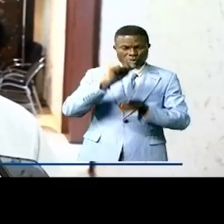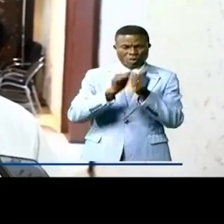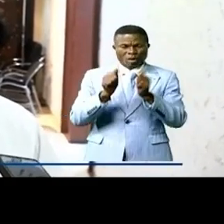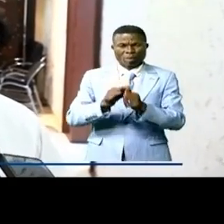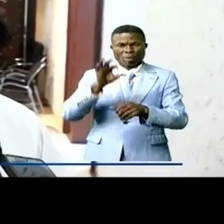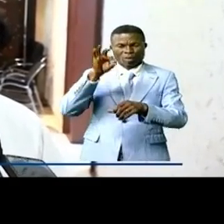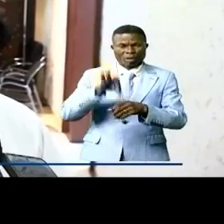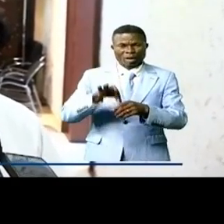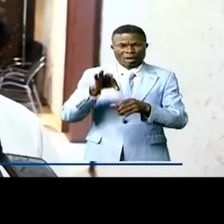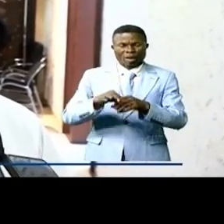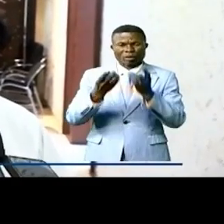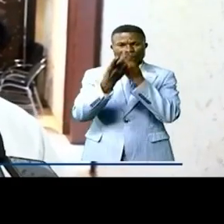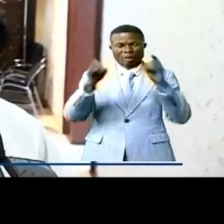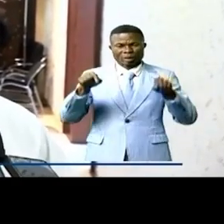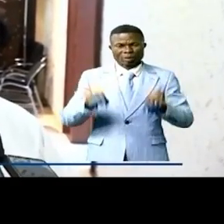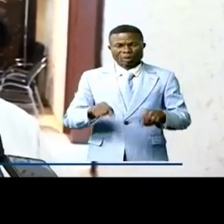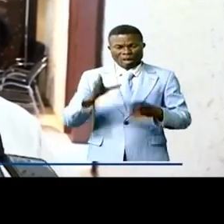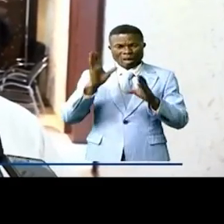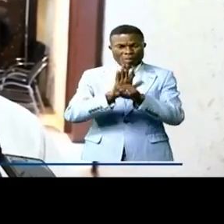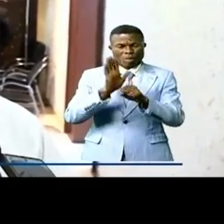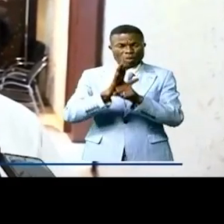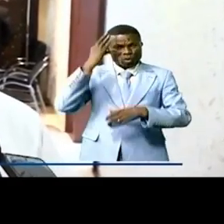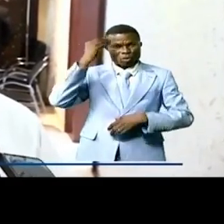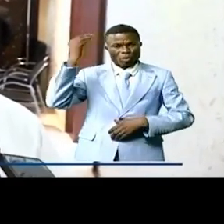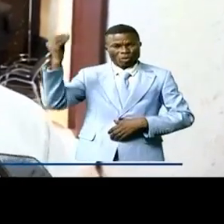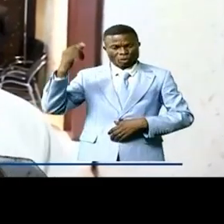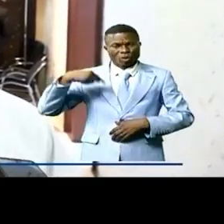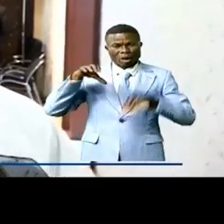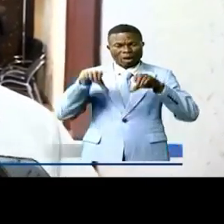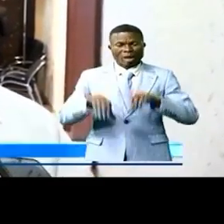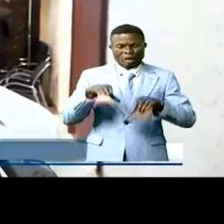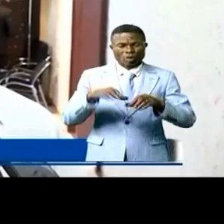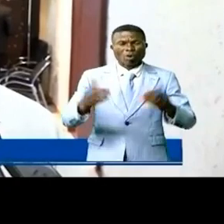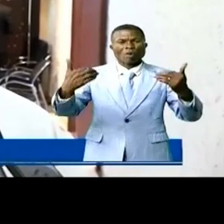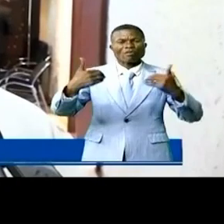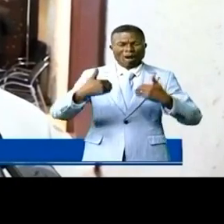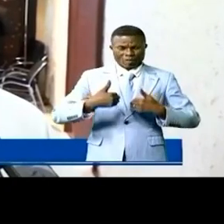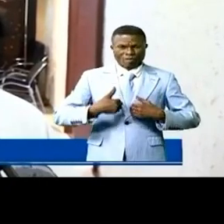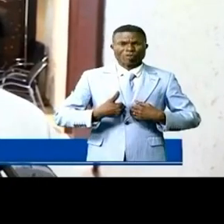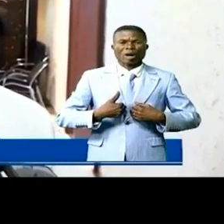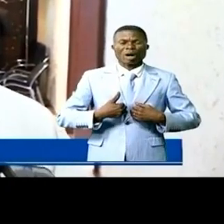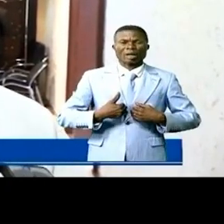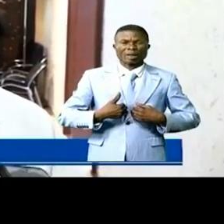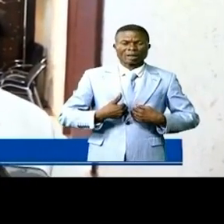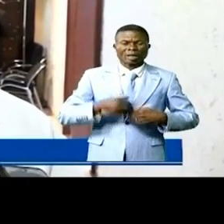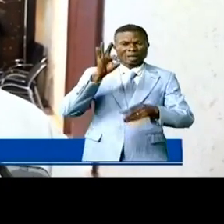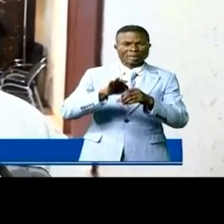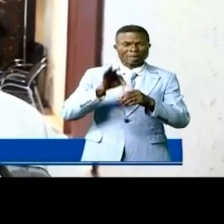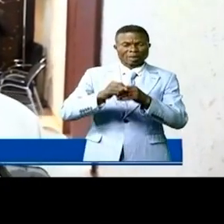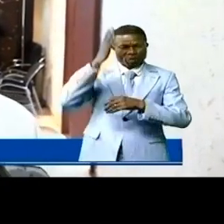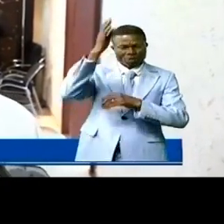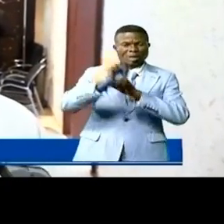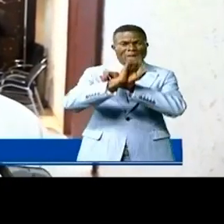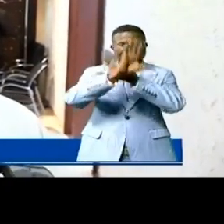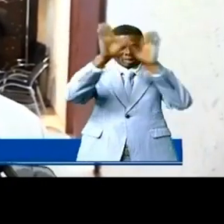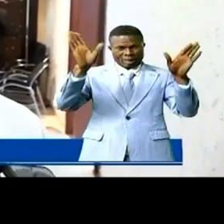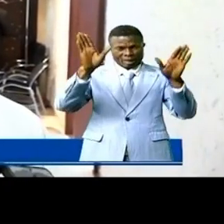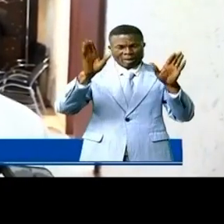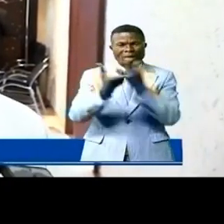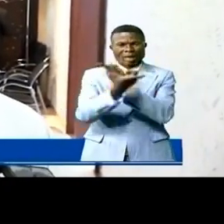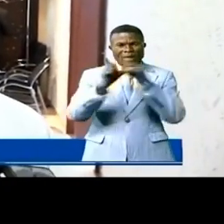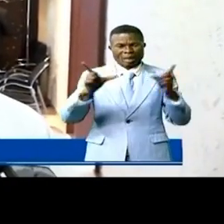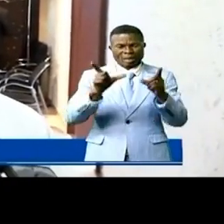et avec beaucoup d'espoir que encore là des élections transparentes libres et